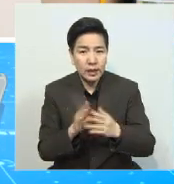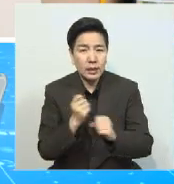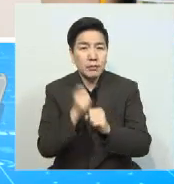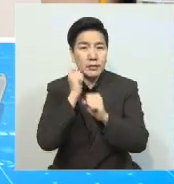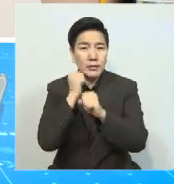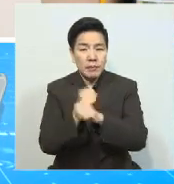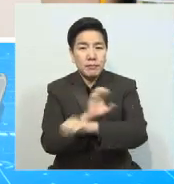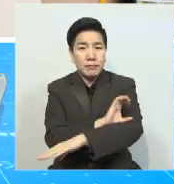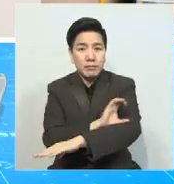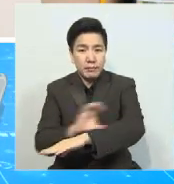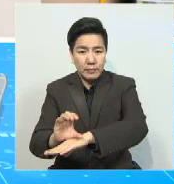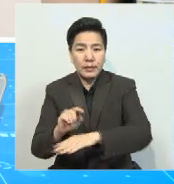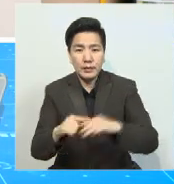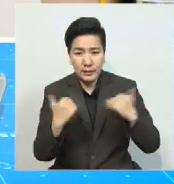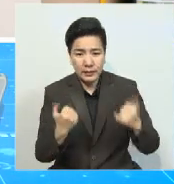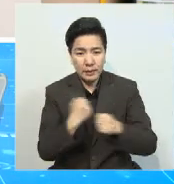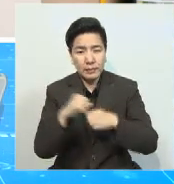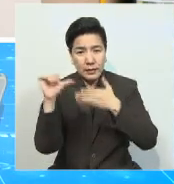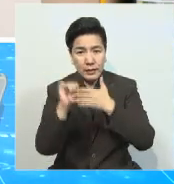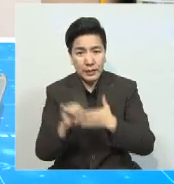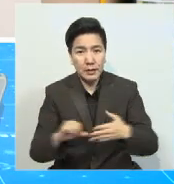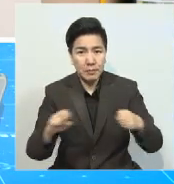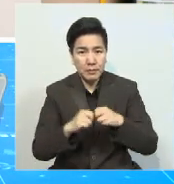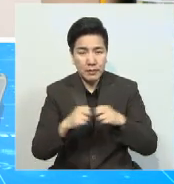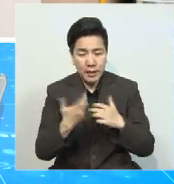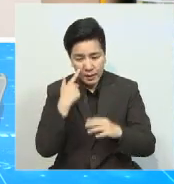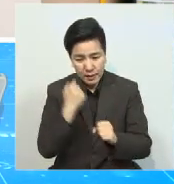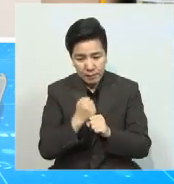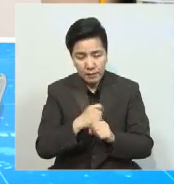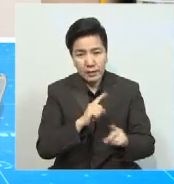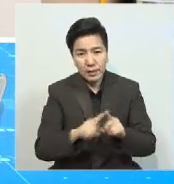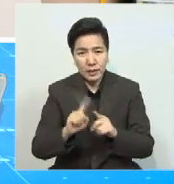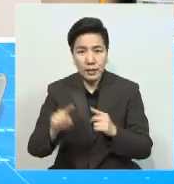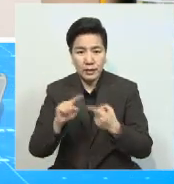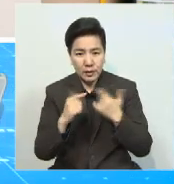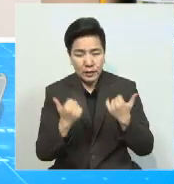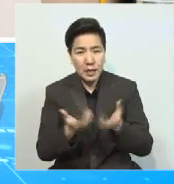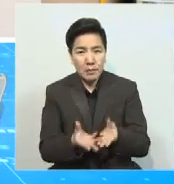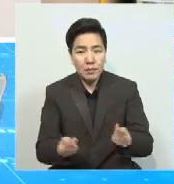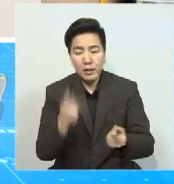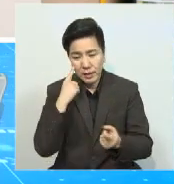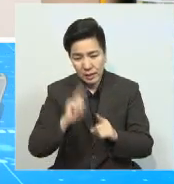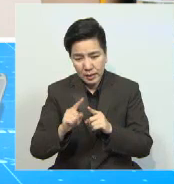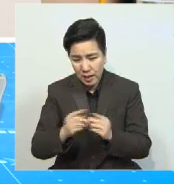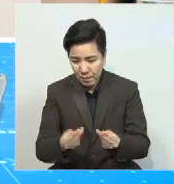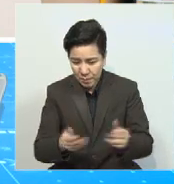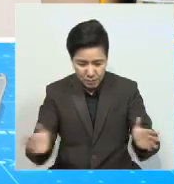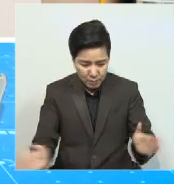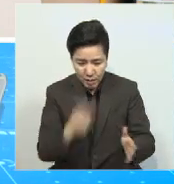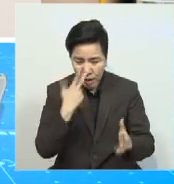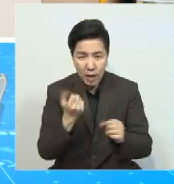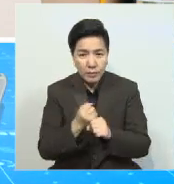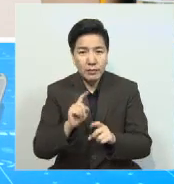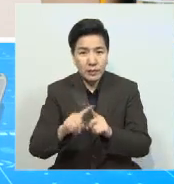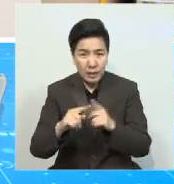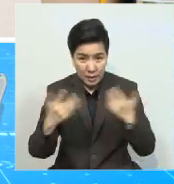ร้างรถไฟฟ้านะครับก็กำลังแก้ไขปัญหาทั้ง7สายอยู่นะครับกทมเองก็ขอพื้นที่ผิวถนนผิวการจราจรคืน